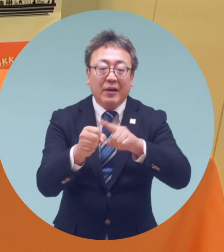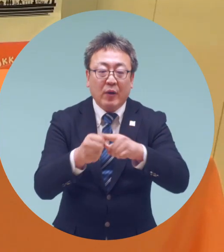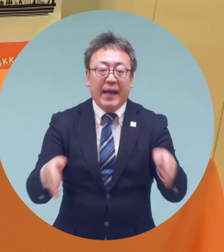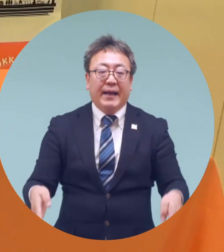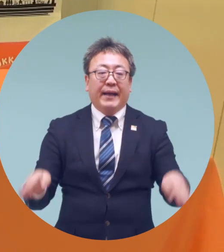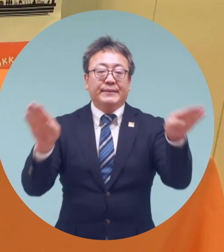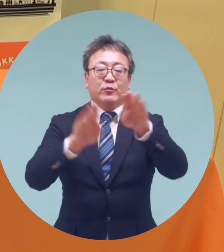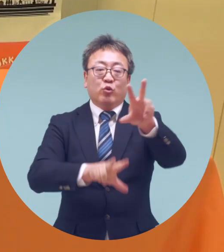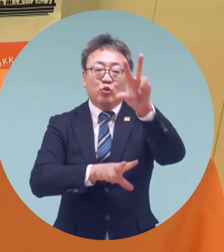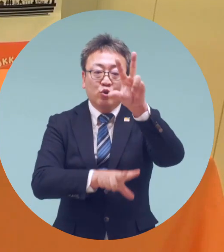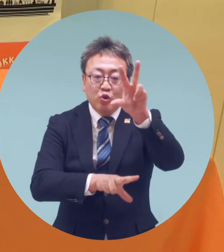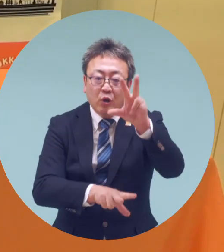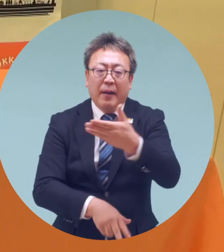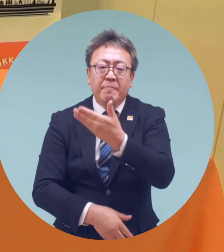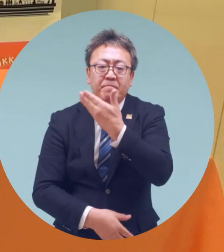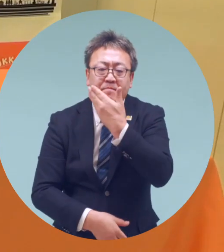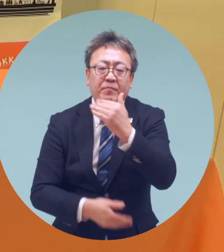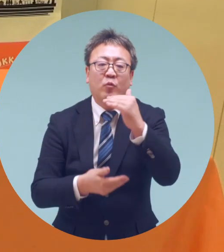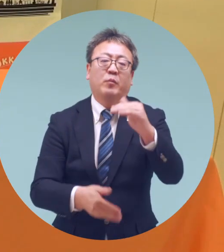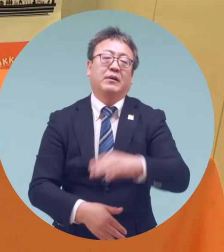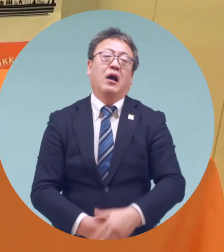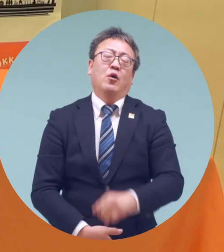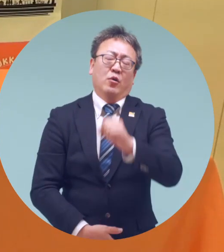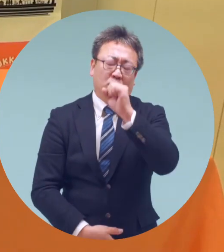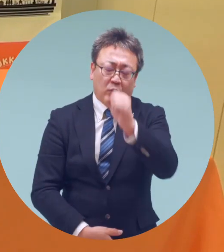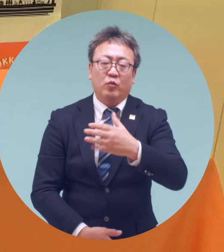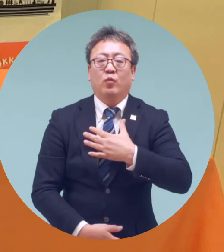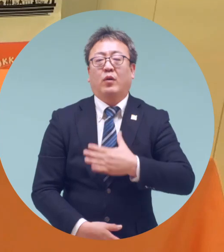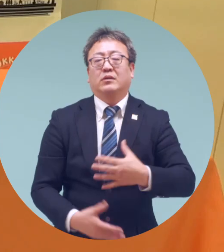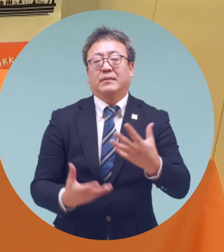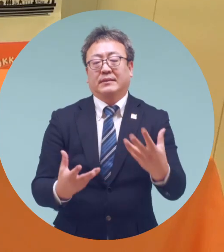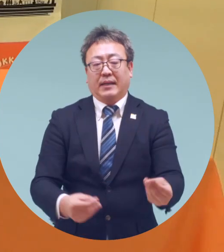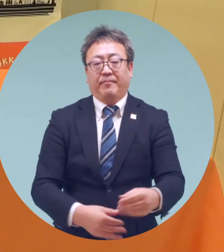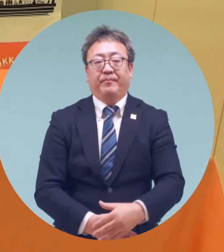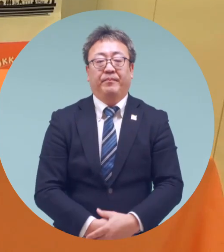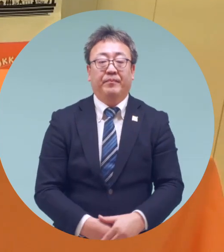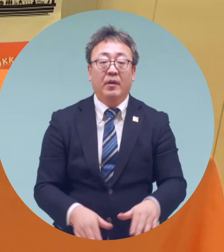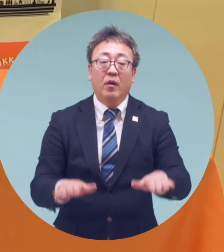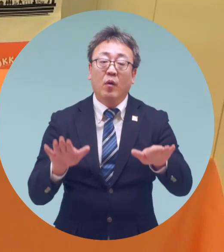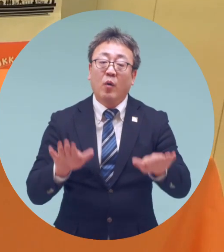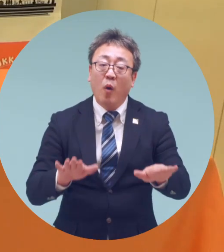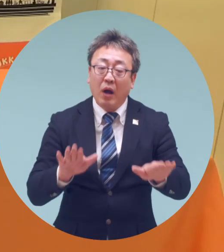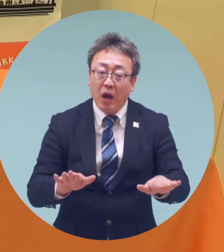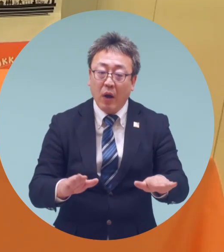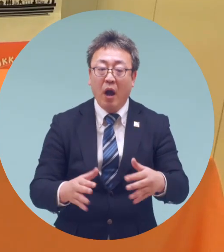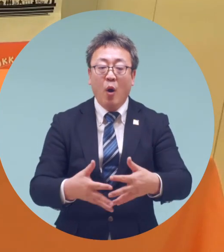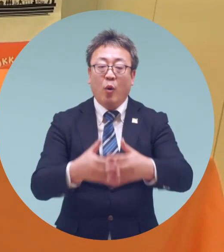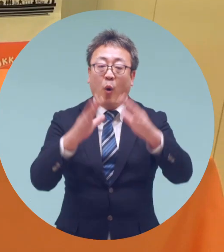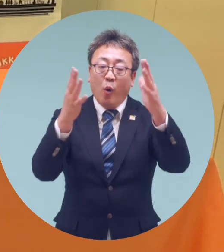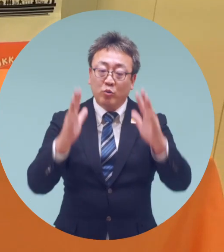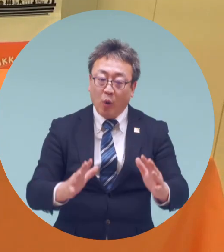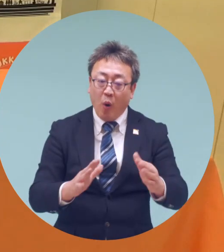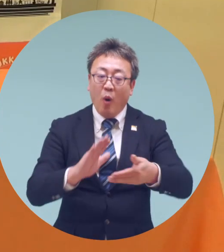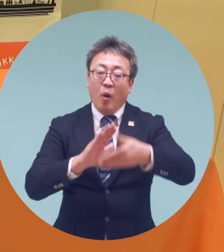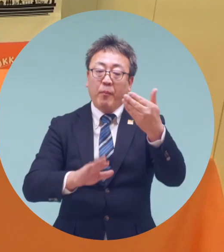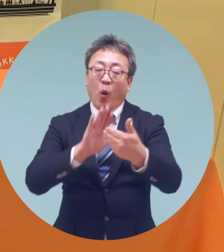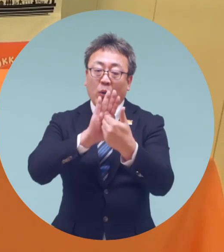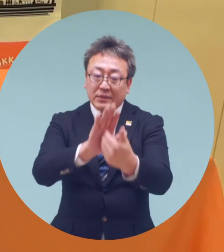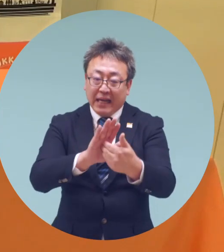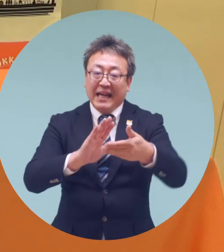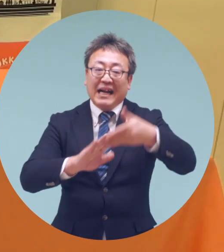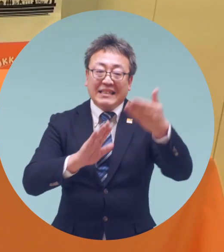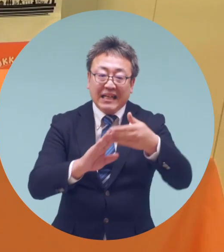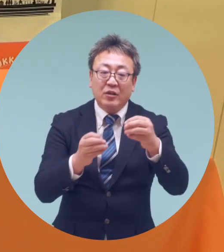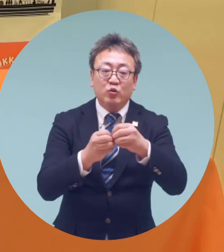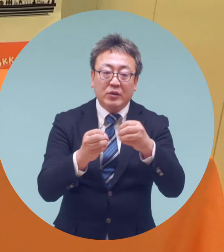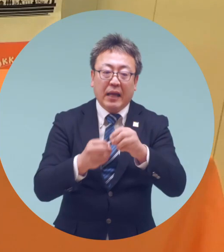ルールが重要な役割を果たしていることがよく分かりました。 今回は構造や防災、火災につい